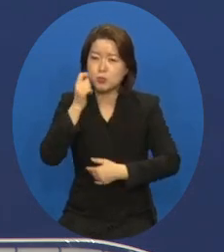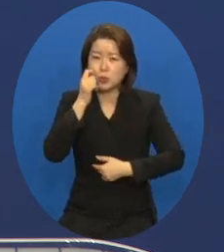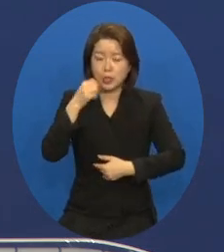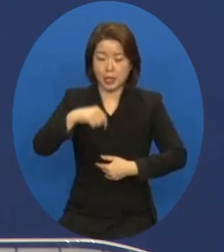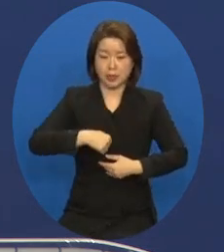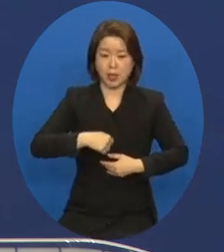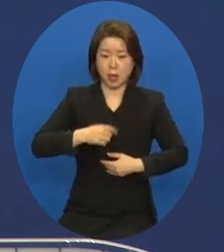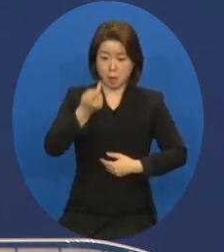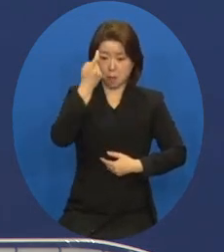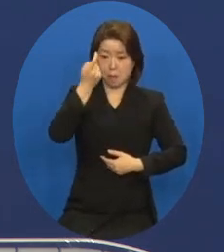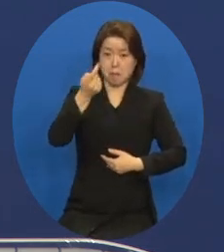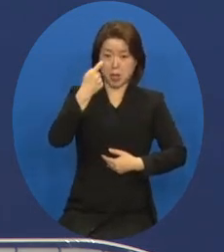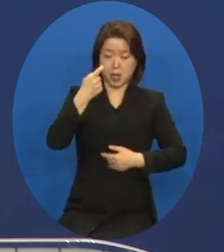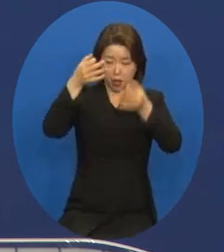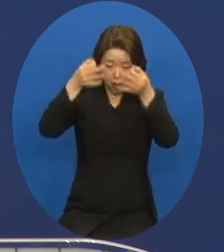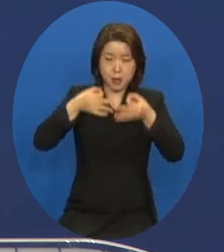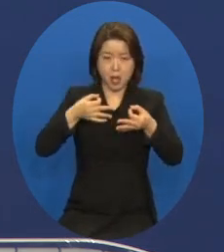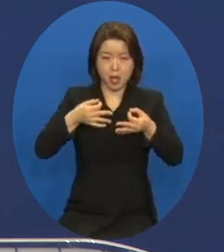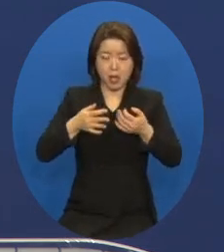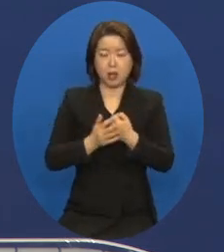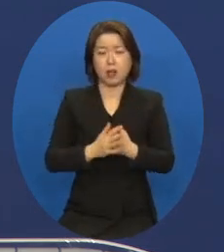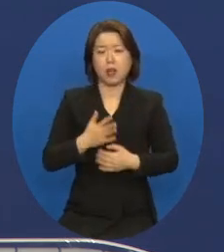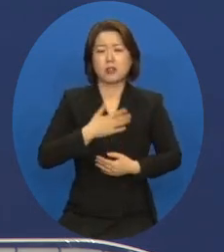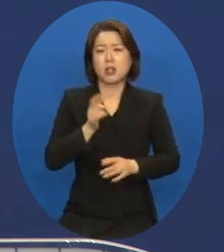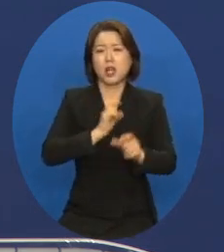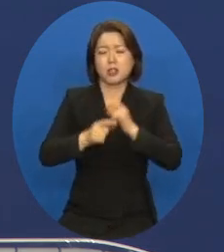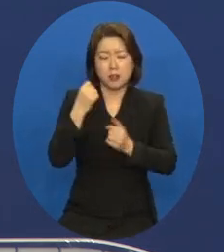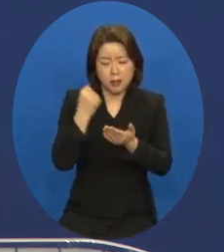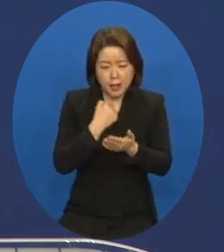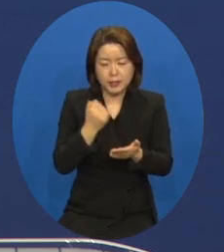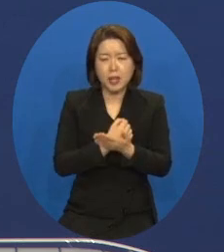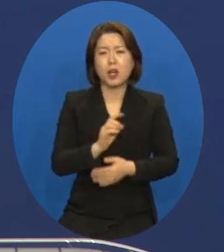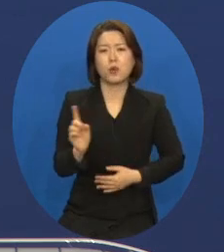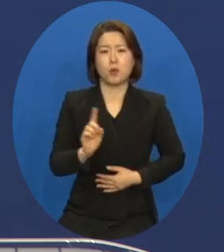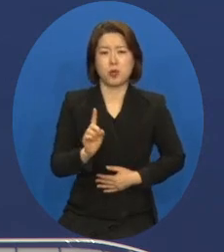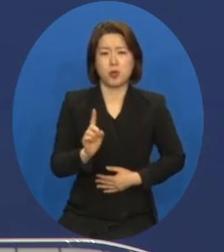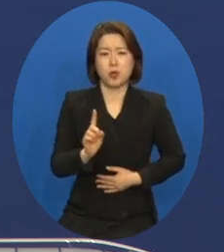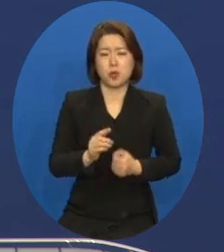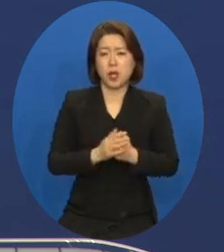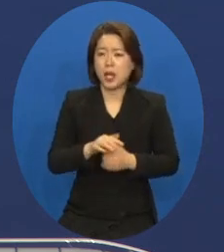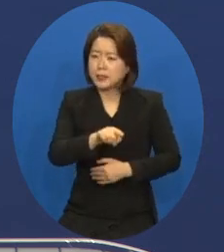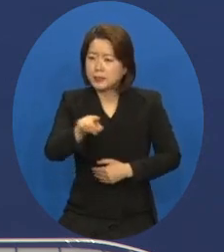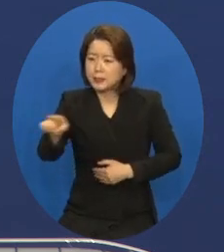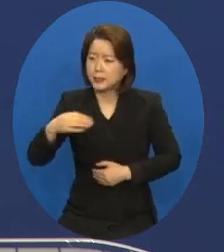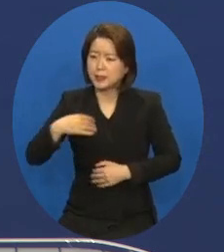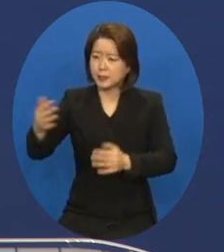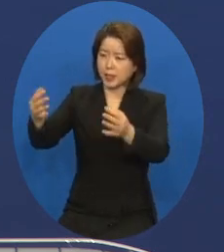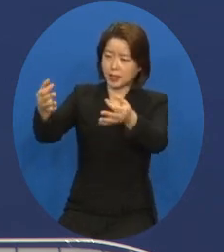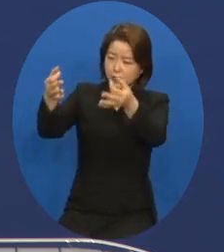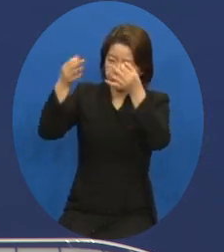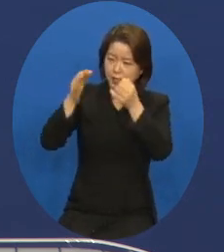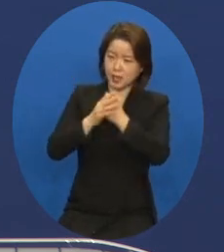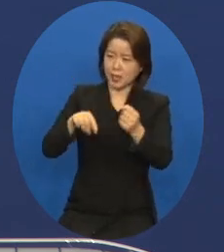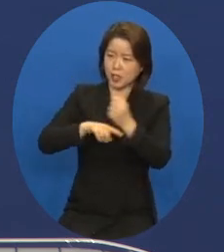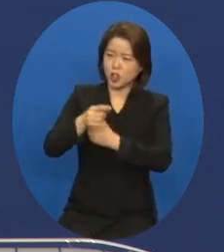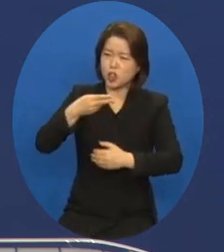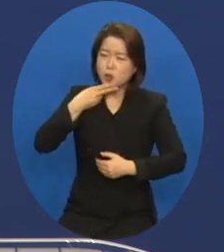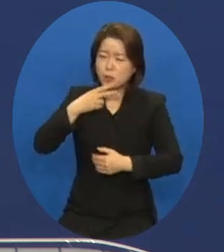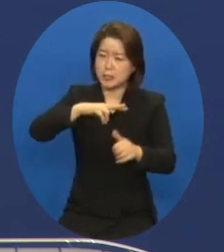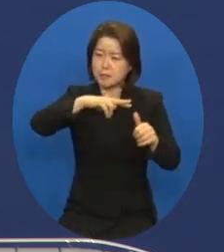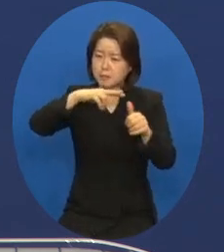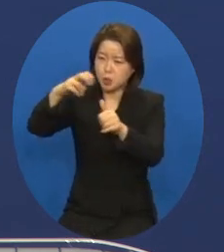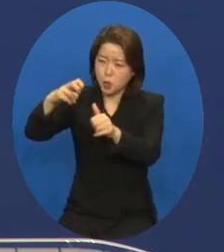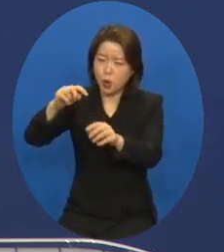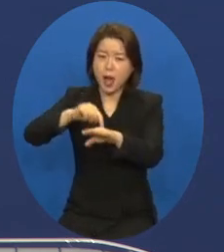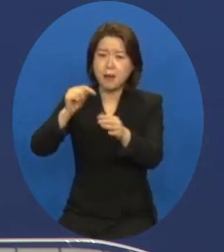발견하게 됩니다 저를 더욱 안타깝게 하는 것은 저들의 나를 향한 이유없이 미워하는 마음에